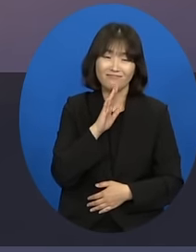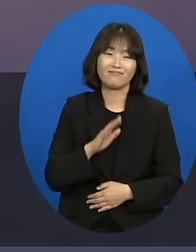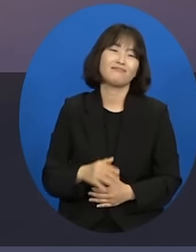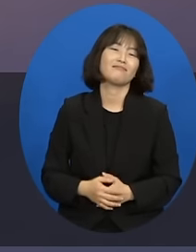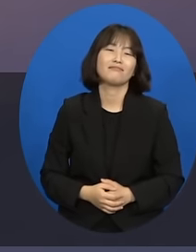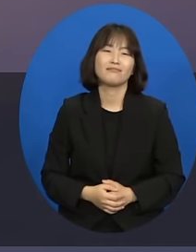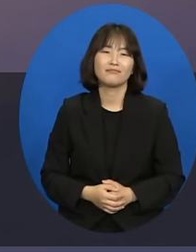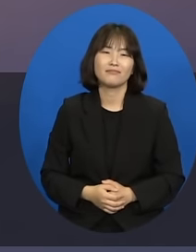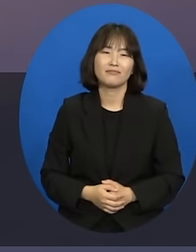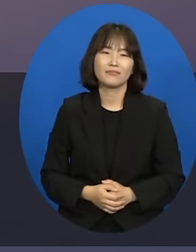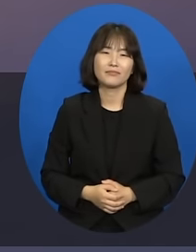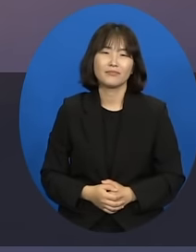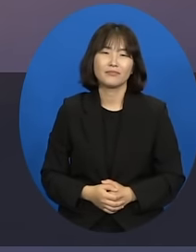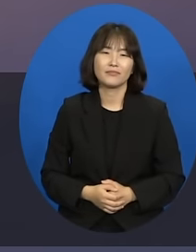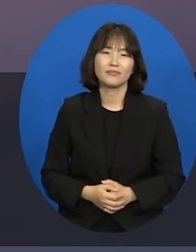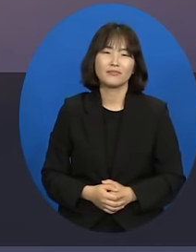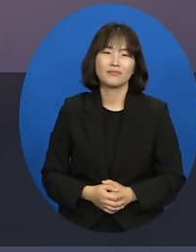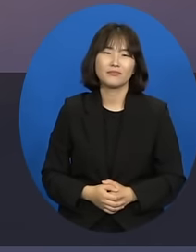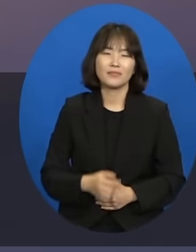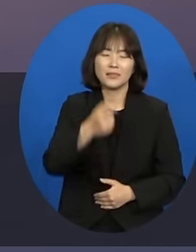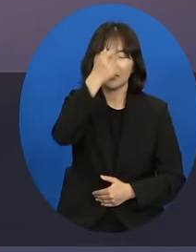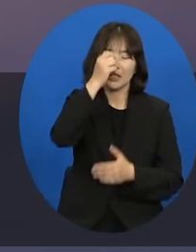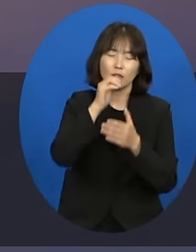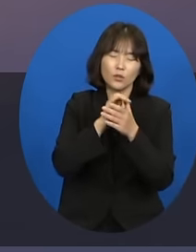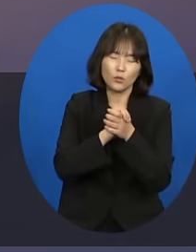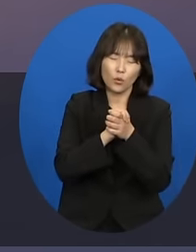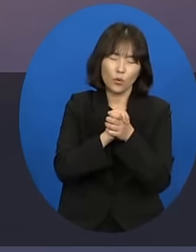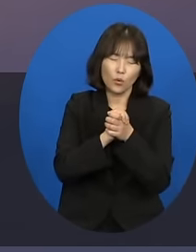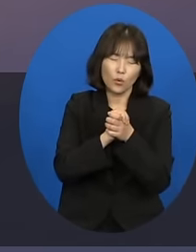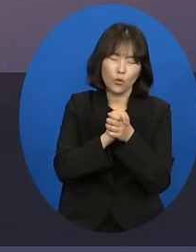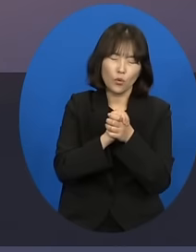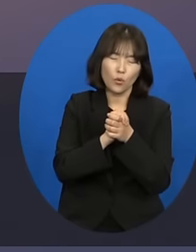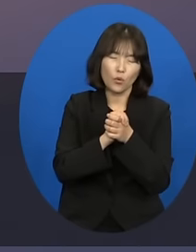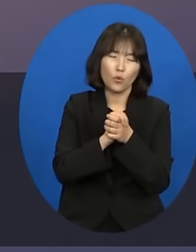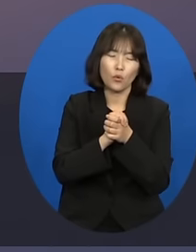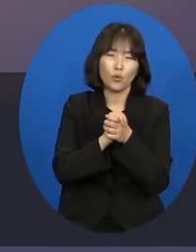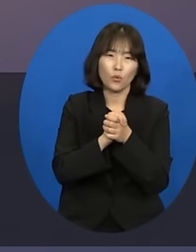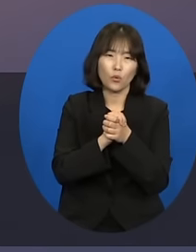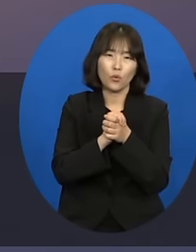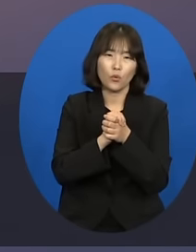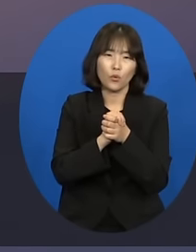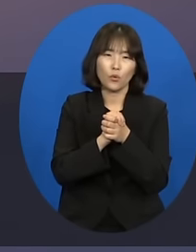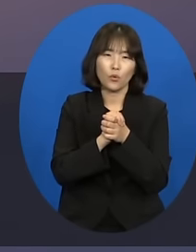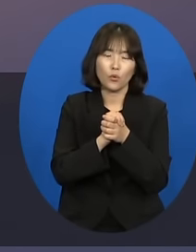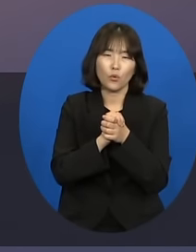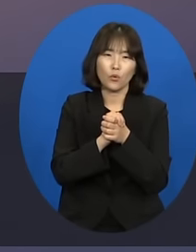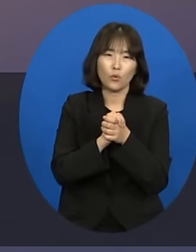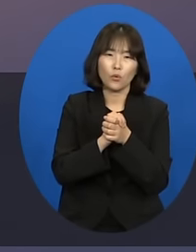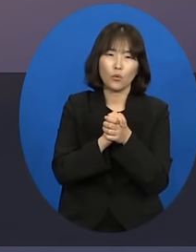여러분, 기도하는 것으로부터 예외가 될 수 있는 사안이 하나도 없다니까요.